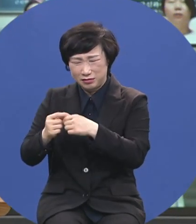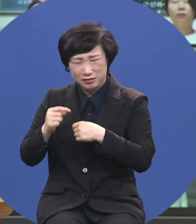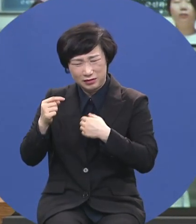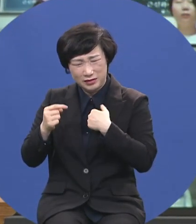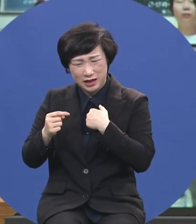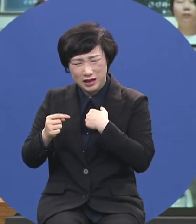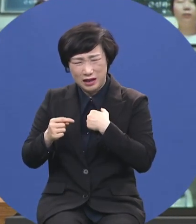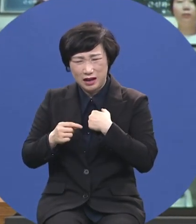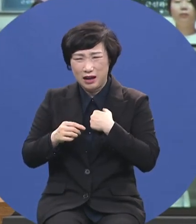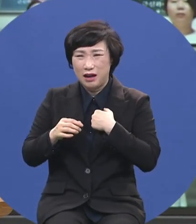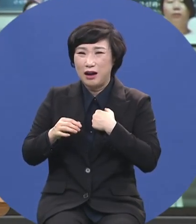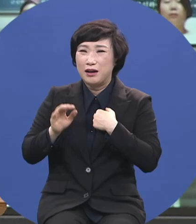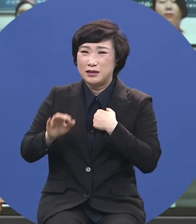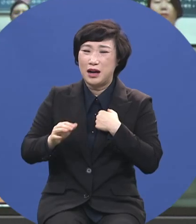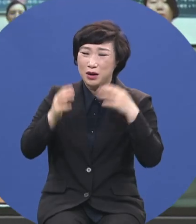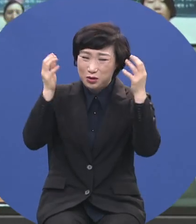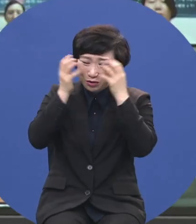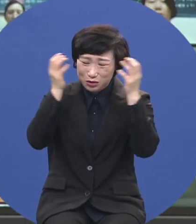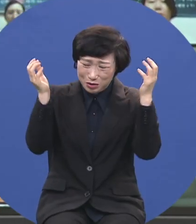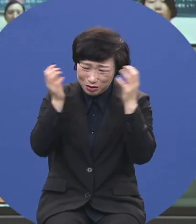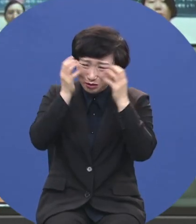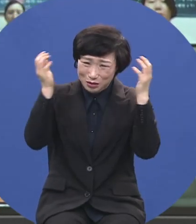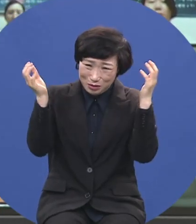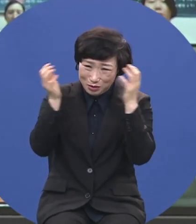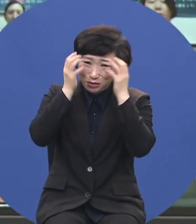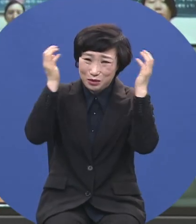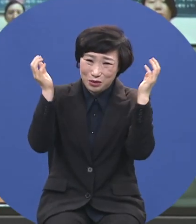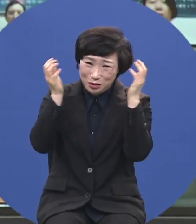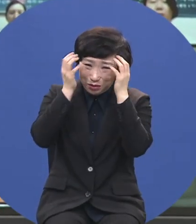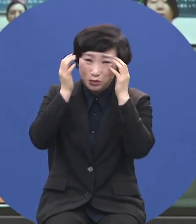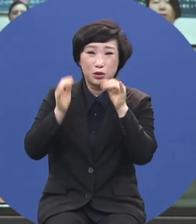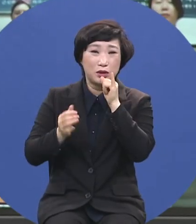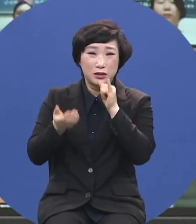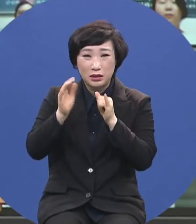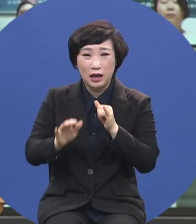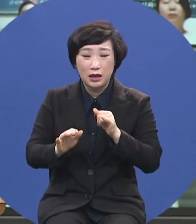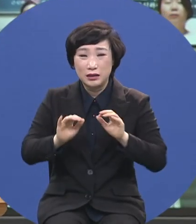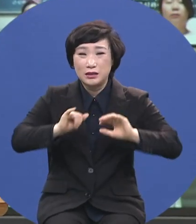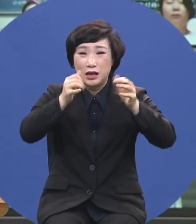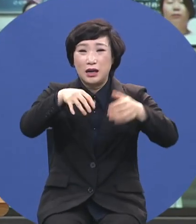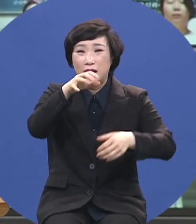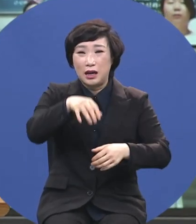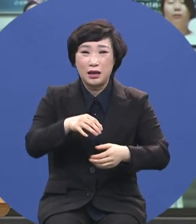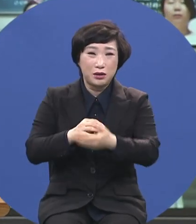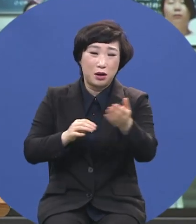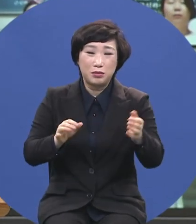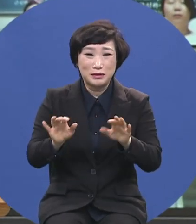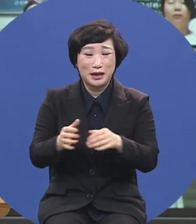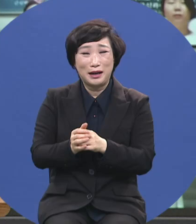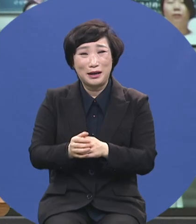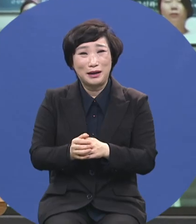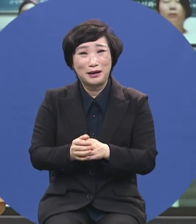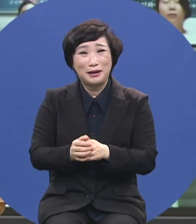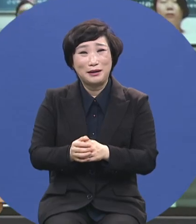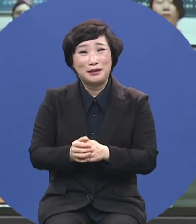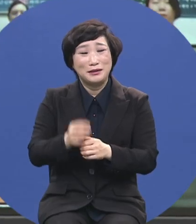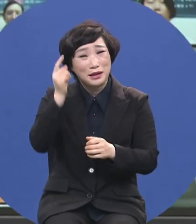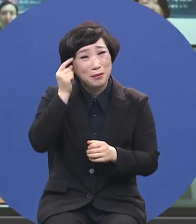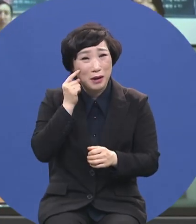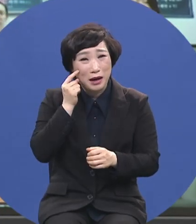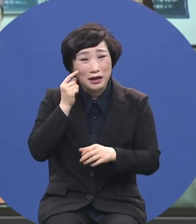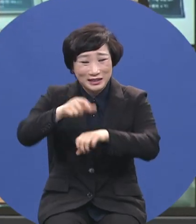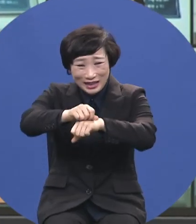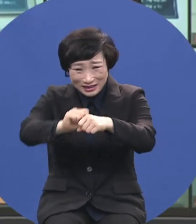속에서 우리가 바라볼 때 고통 속에서 세상에서 살을 쭉쭉 찢어짐보다